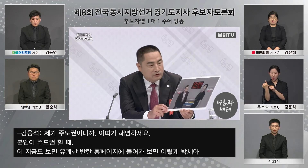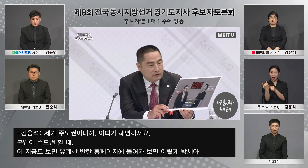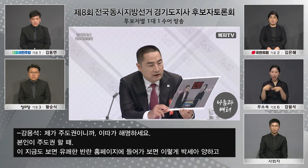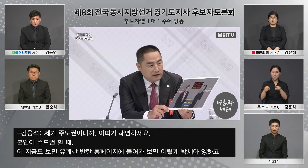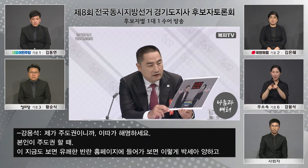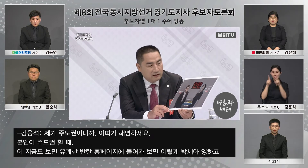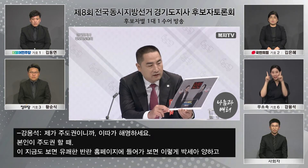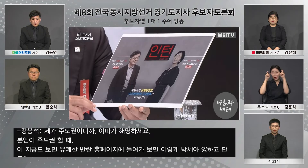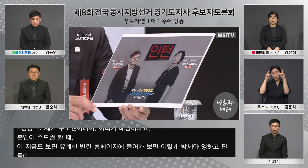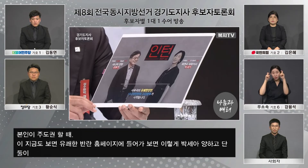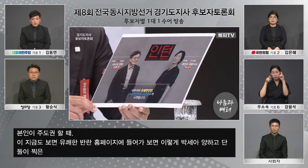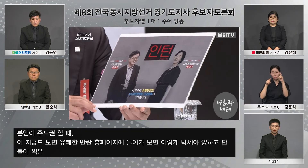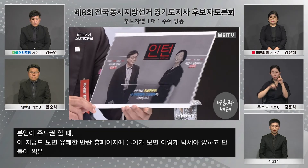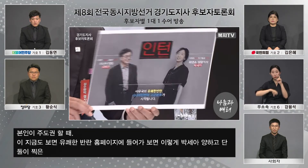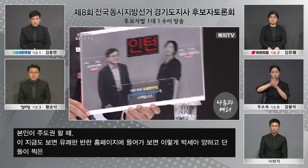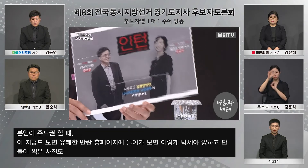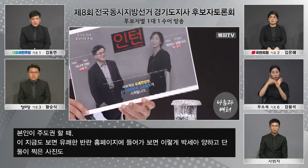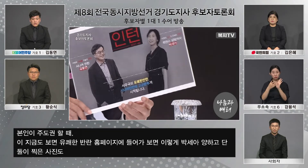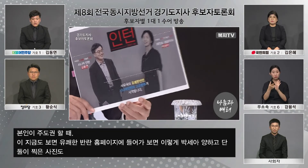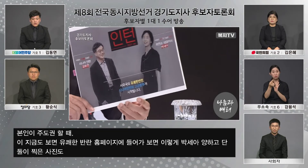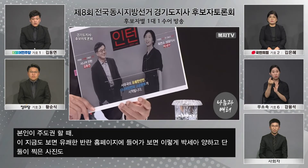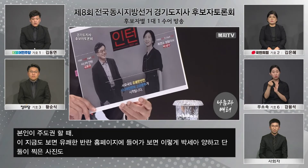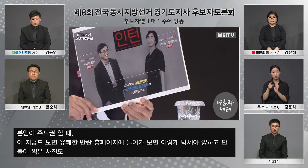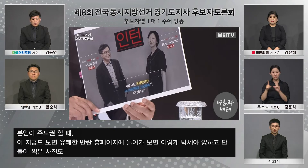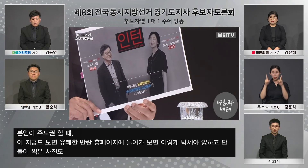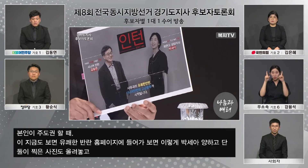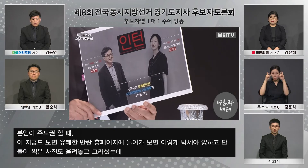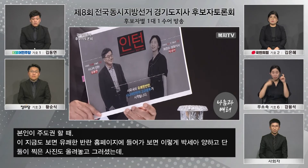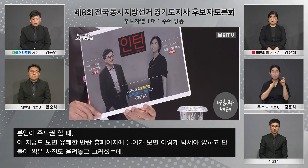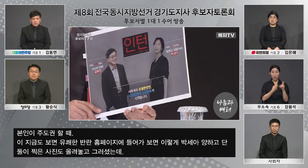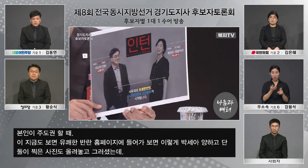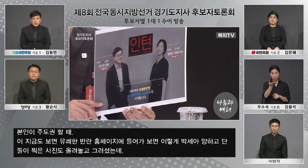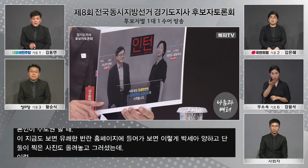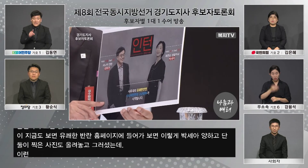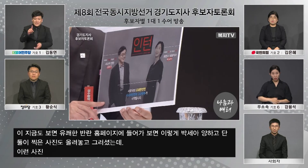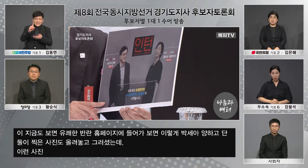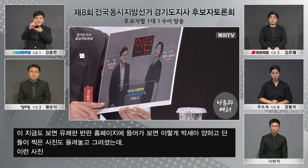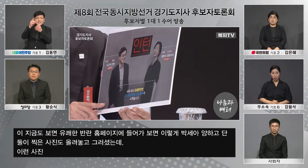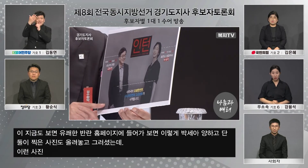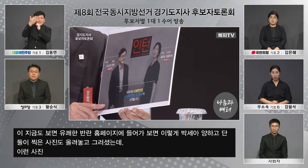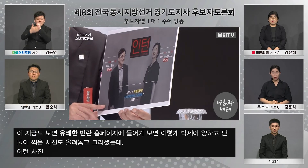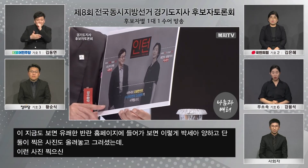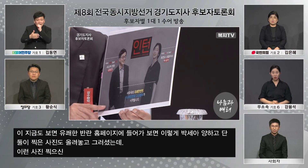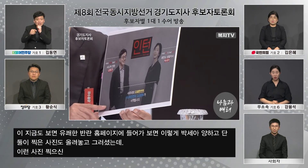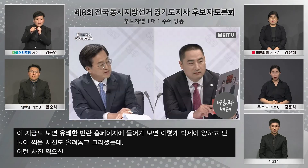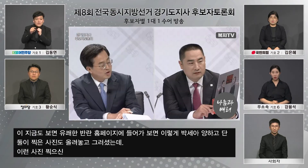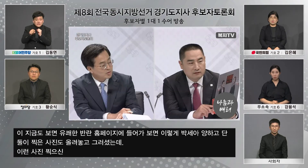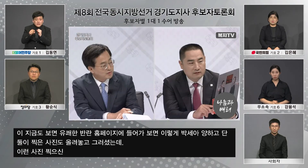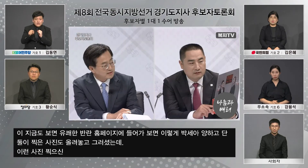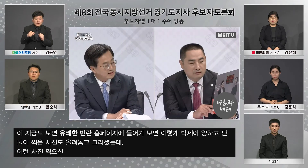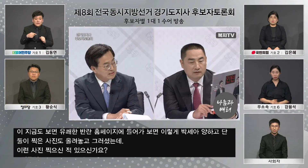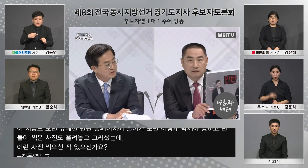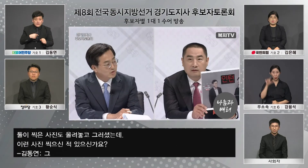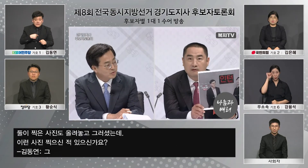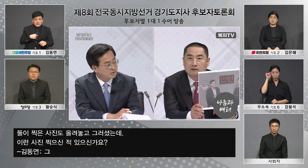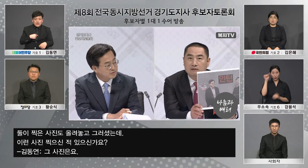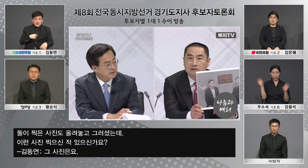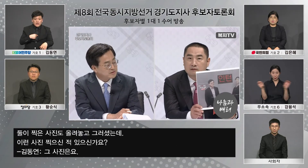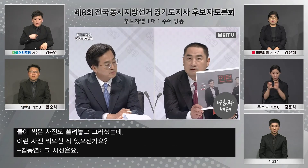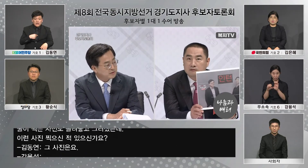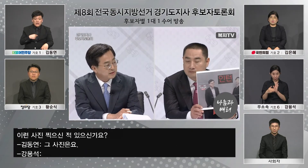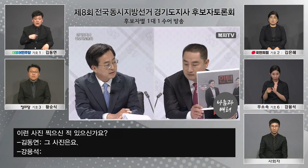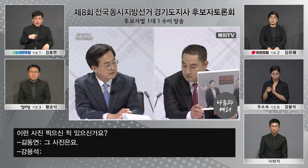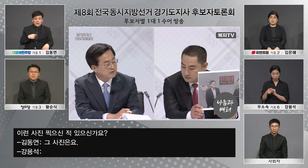올려놓고 그러셨는데 이런 사진 찍으신 적 있으시죠? 그 사진은요. 네, 합성한 건가요? 제가 이사장을 그만두고 제가